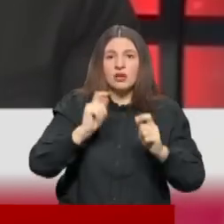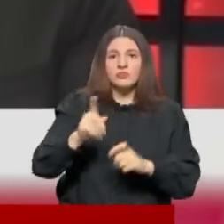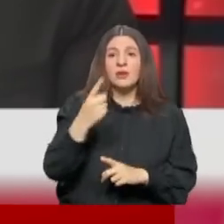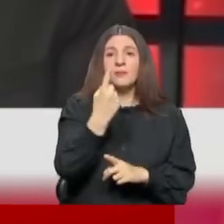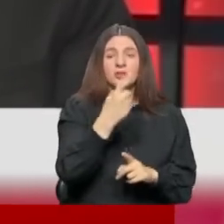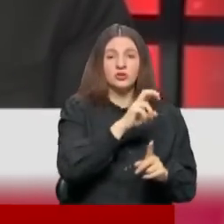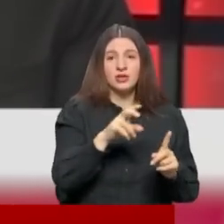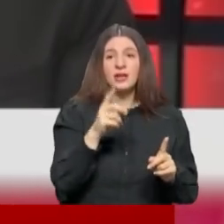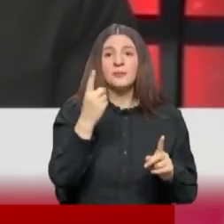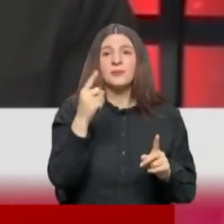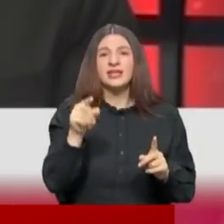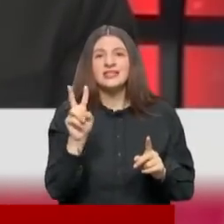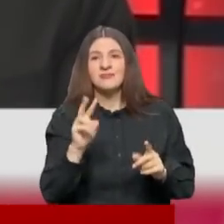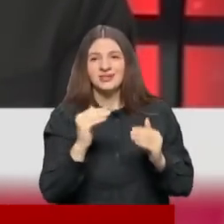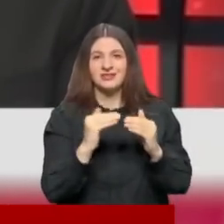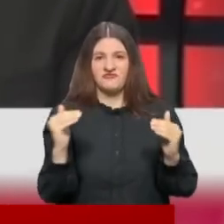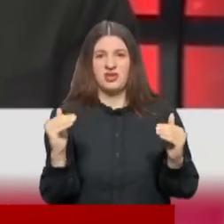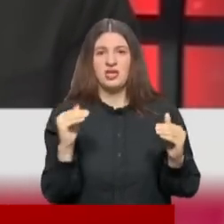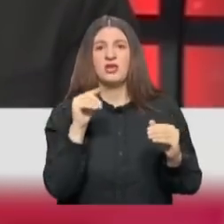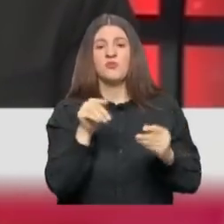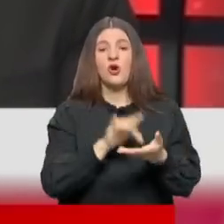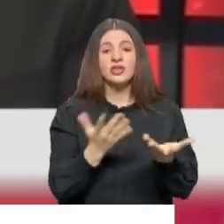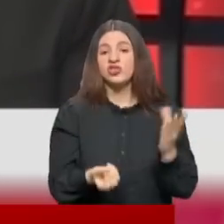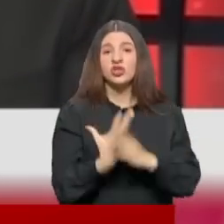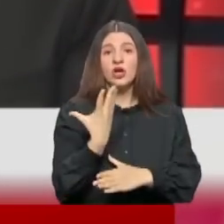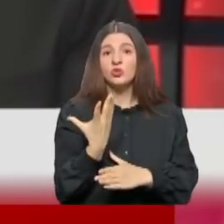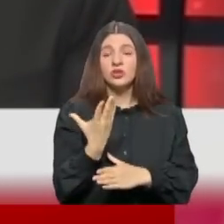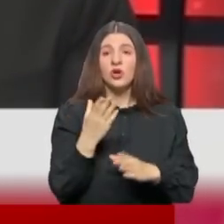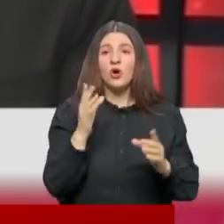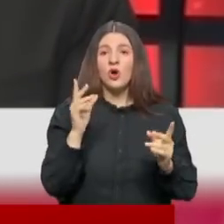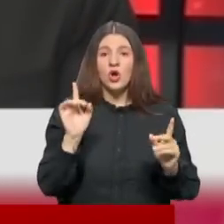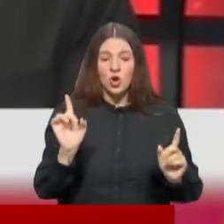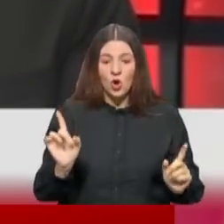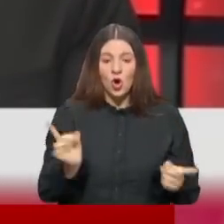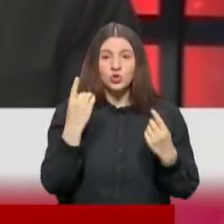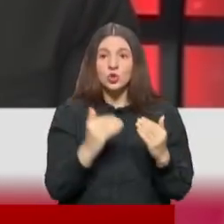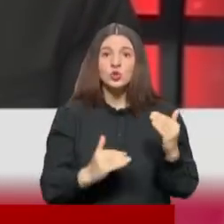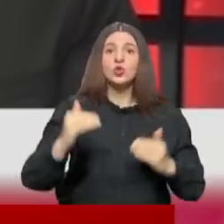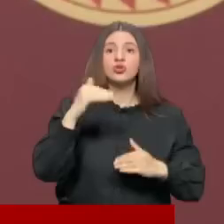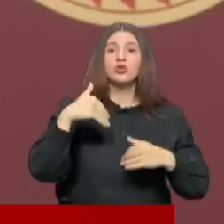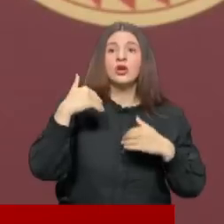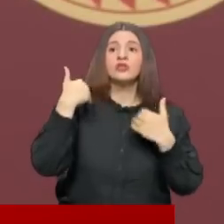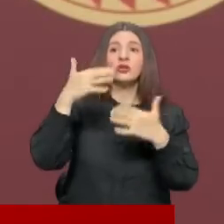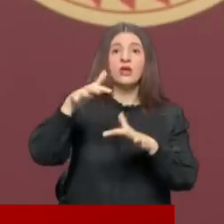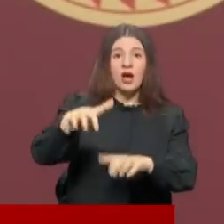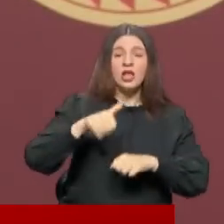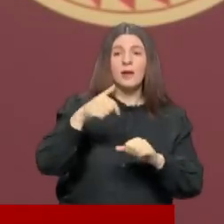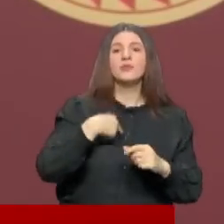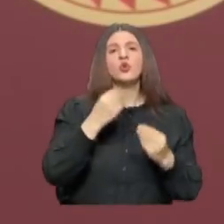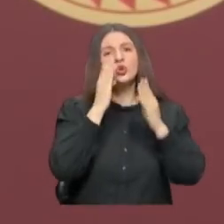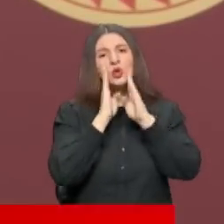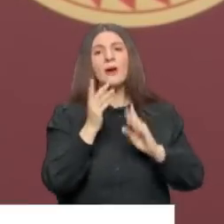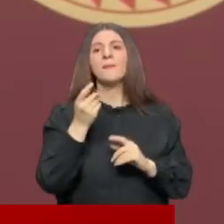dolar 1.20 seviyelerindeydi. Bu ortaya ne çıkartıyordu? Olağanüstü yüksek miktarda ithalat. Biz çok şükür